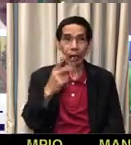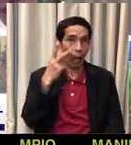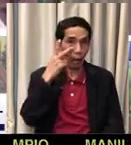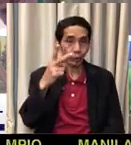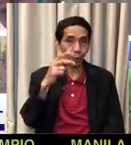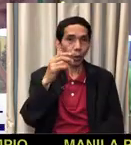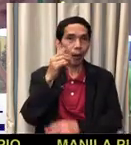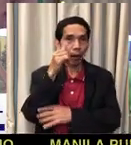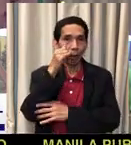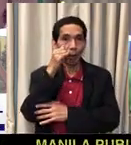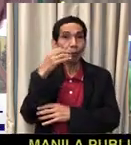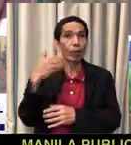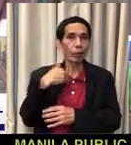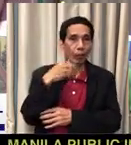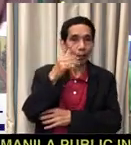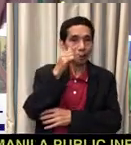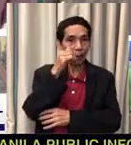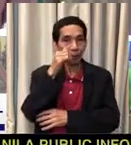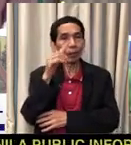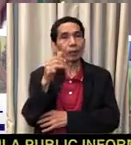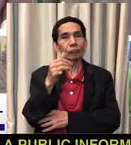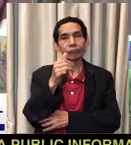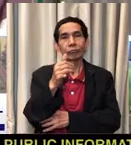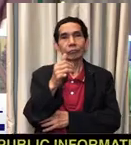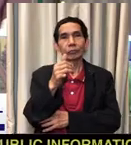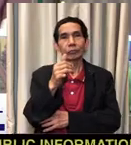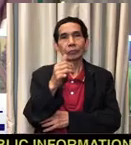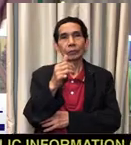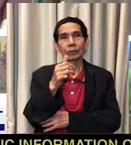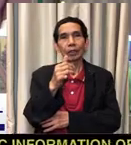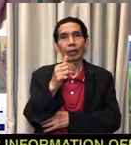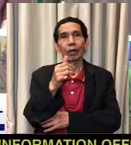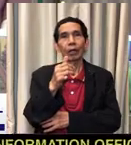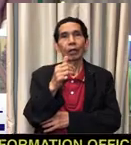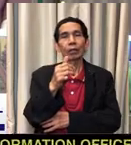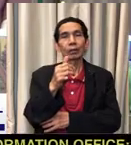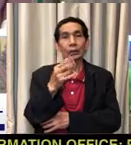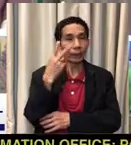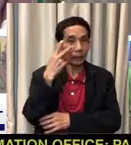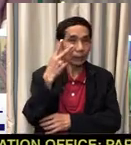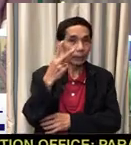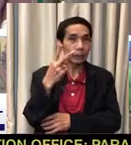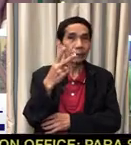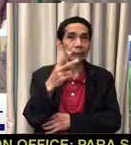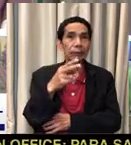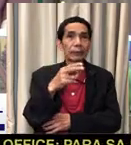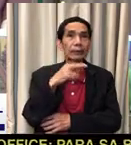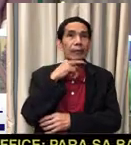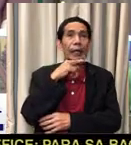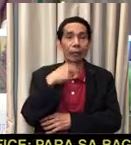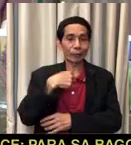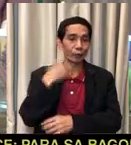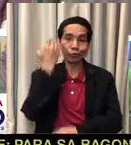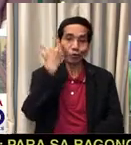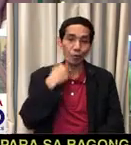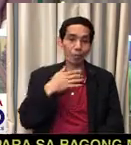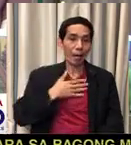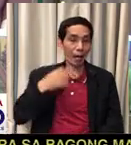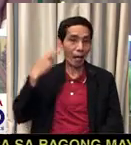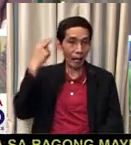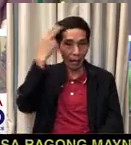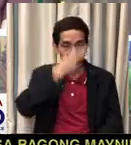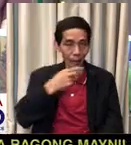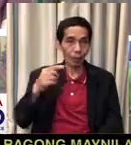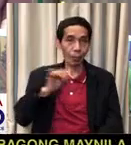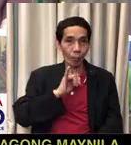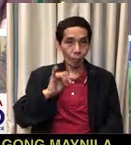yung mga camera eh. Oh, ayan ha. Oh, basta yan naman, ano, puro, nakita nyo naman ako, hindi naman ako nagkukulang, no, kami ni Hani. Puro